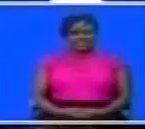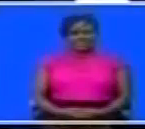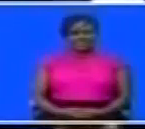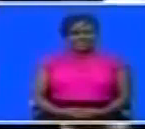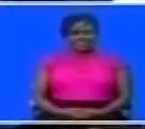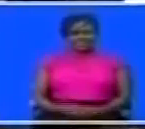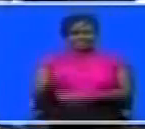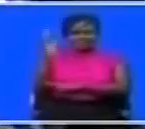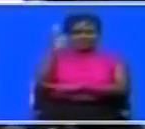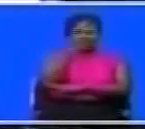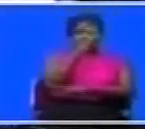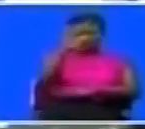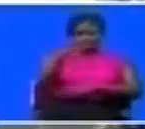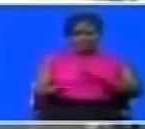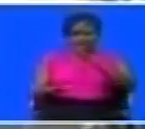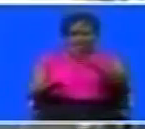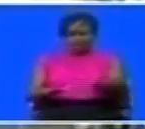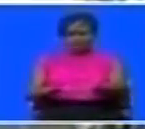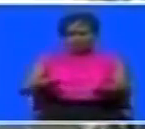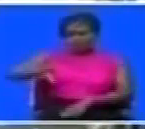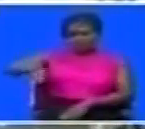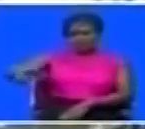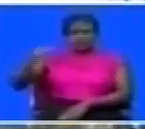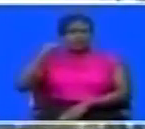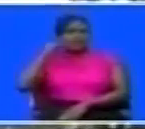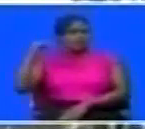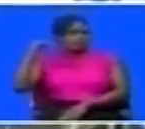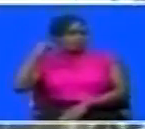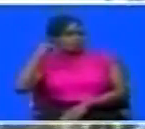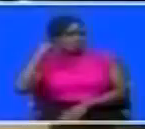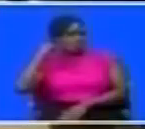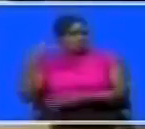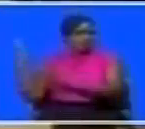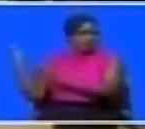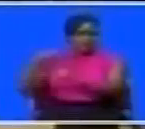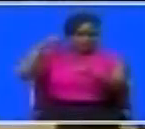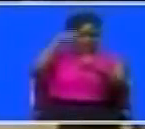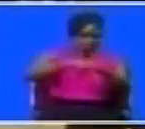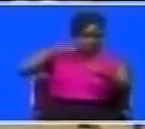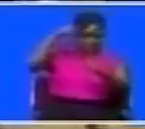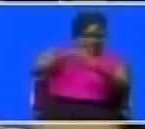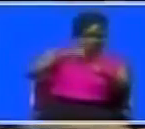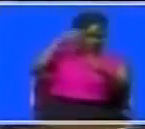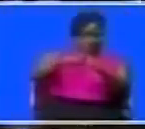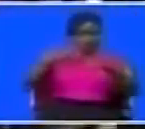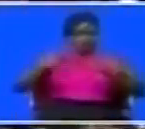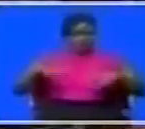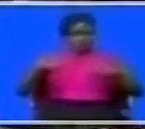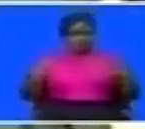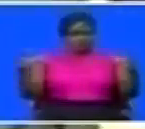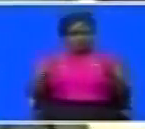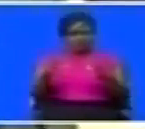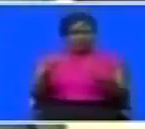Katika bustani ya Nyayo katikati mwa mji wa Nakuru ndipo wanaharakati hawa chini ya vuguvugu